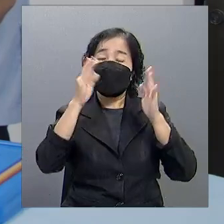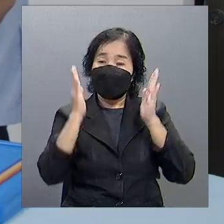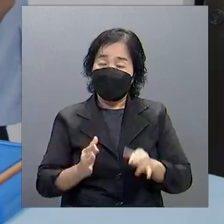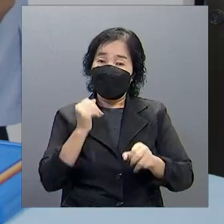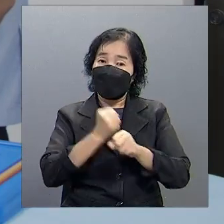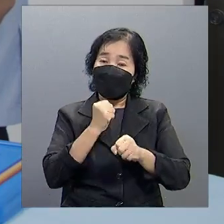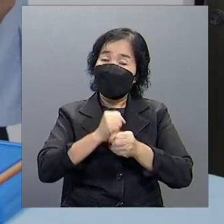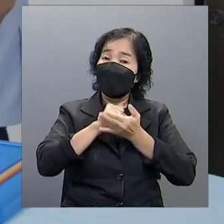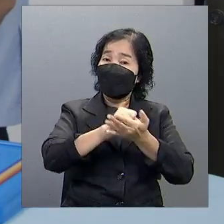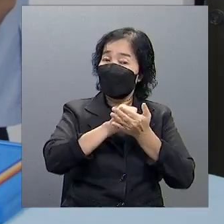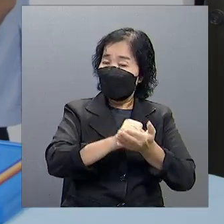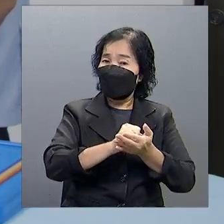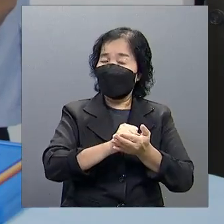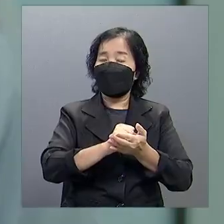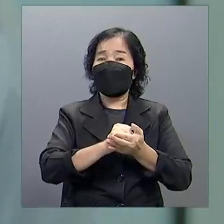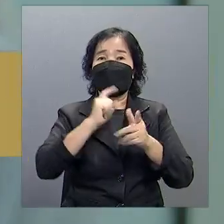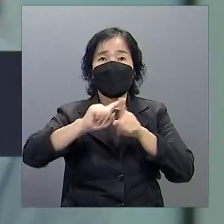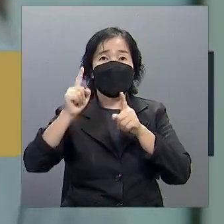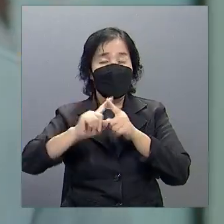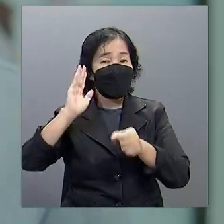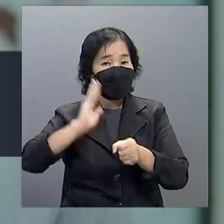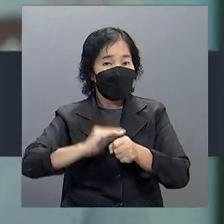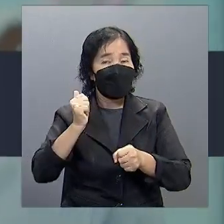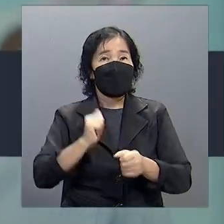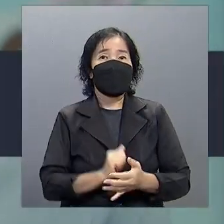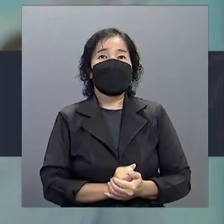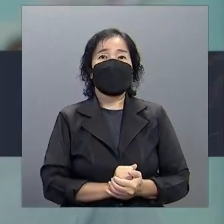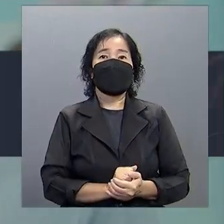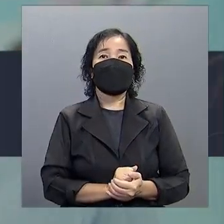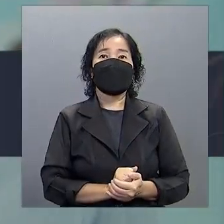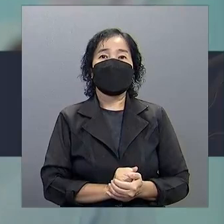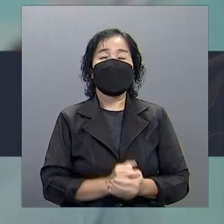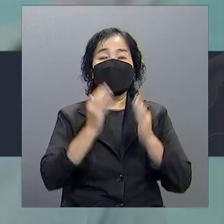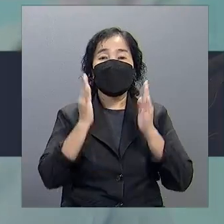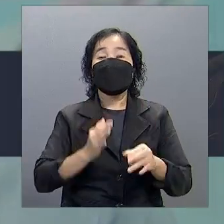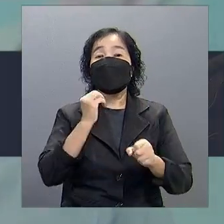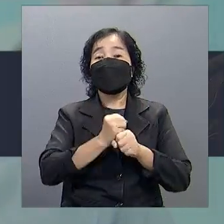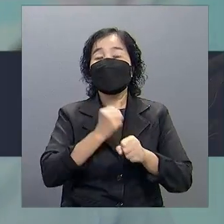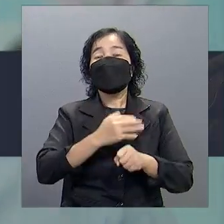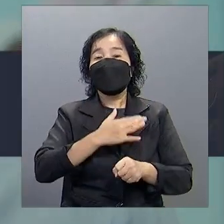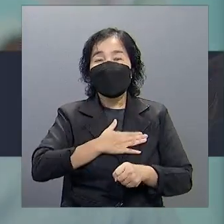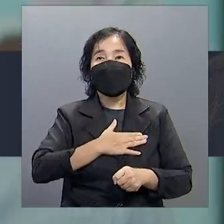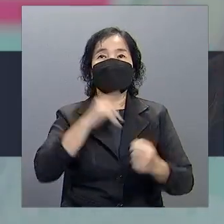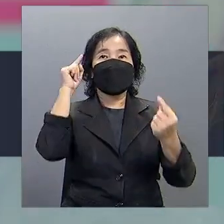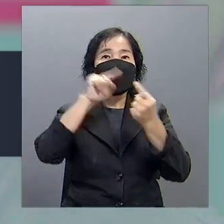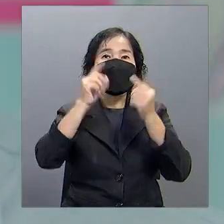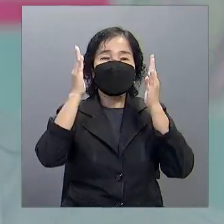ที่เราต้องไปติดตามเนี่ยสัดส่วนเท่าไหร่ถึงนะครับพอดี เวลาการยึดสัดส่วนของเจ้าหน้าที่ครับเขาจะยึดจากจำนวนประชากรใน